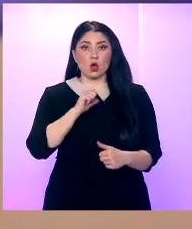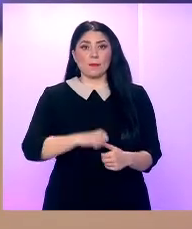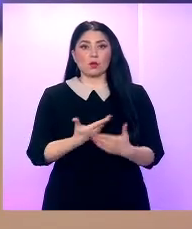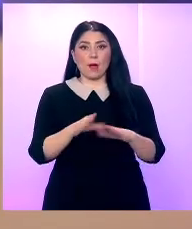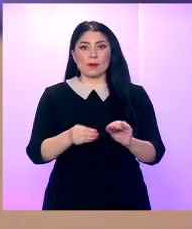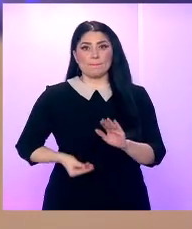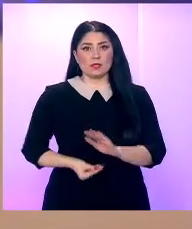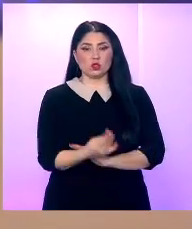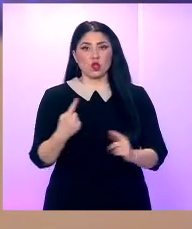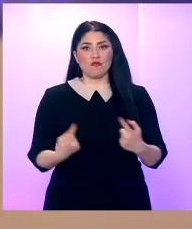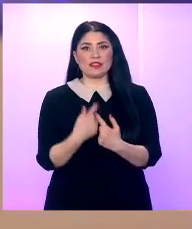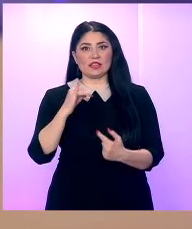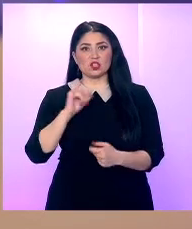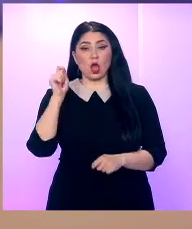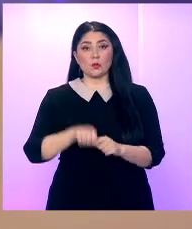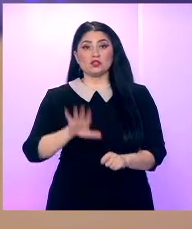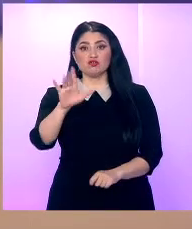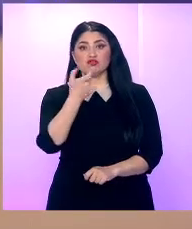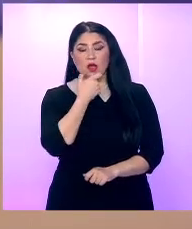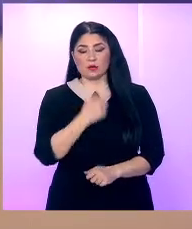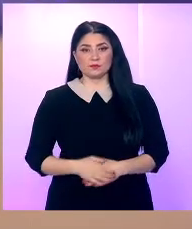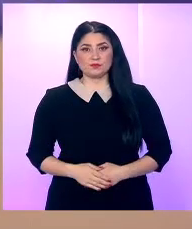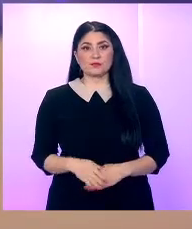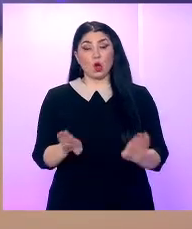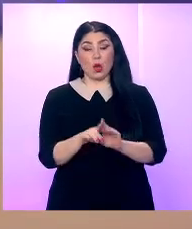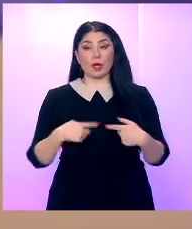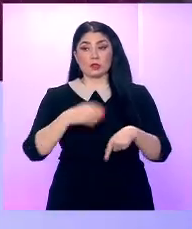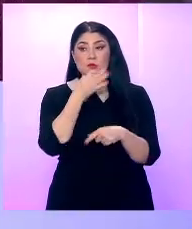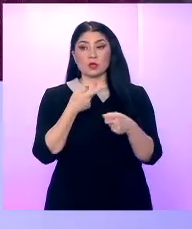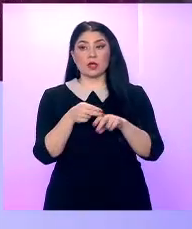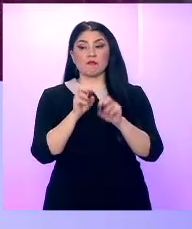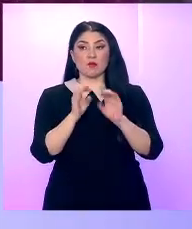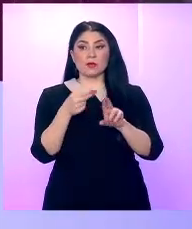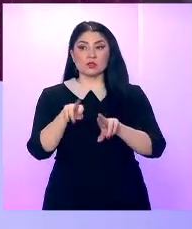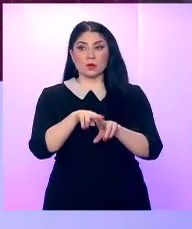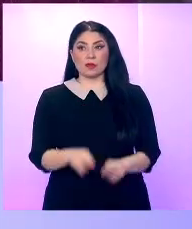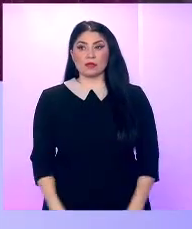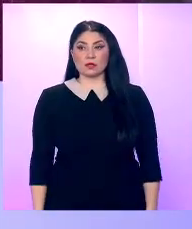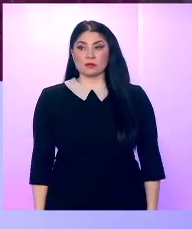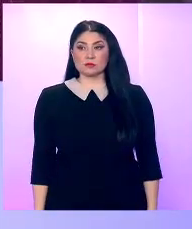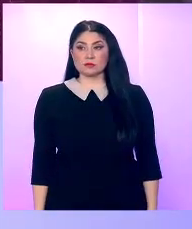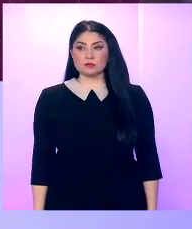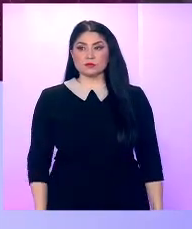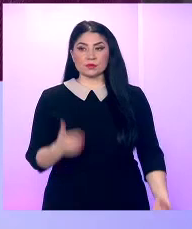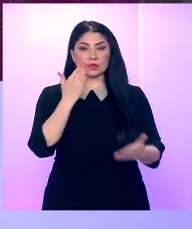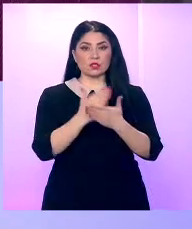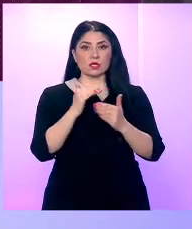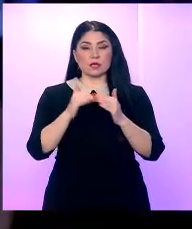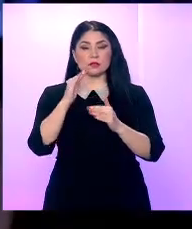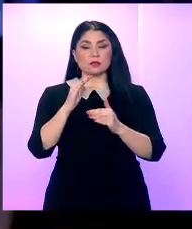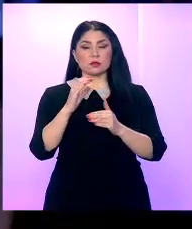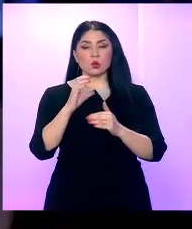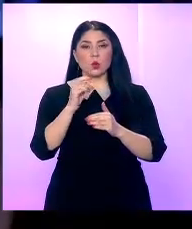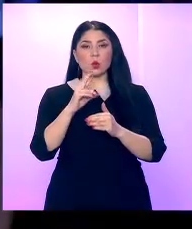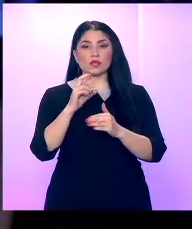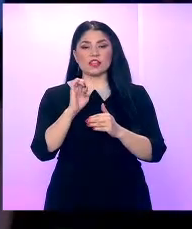luare de mită și conflict de interese și l-a condamnat la 5 ani. Andreea Georgescu are detalii suplimentare. Andreea. Decizia în alte curs de casație